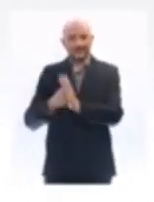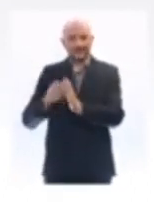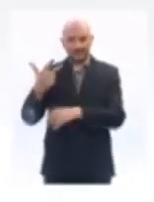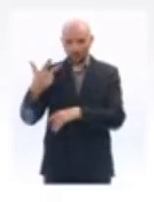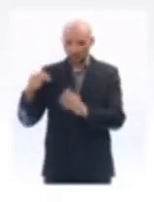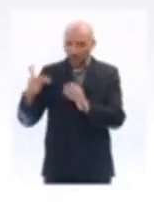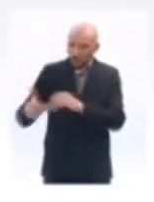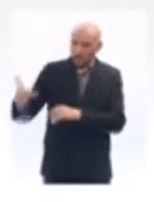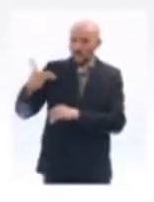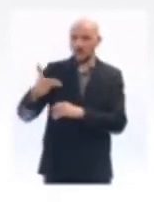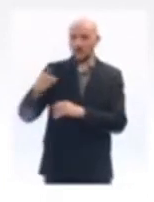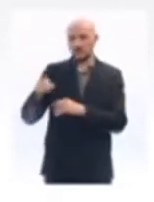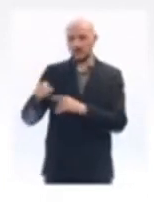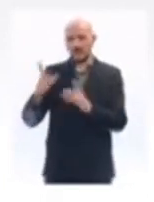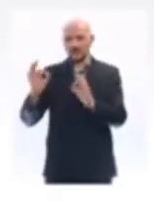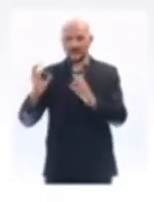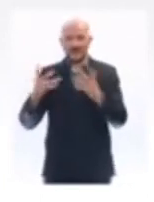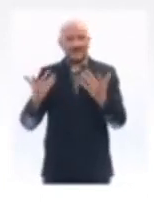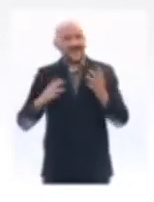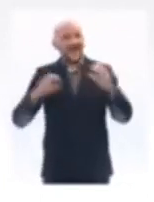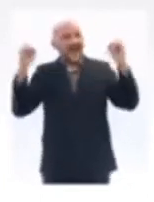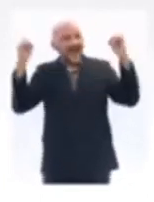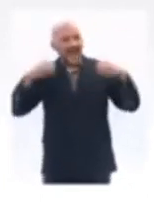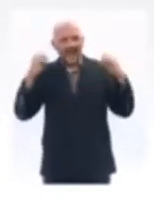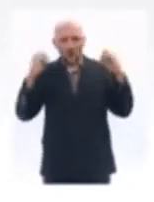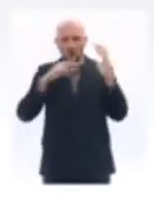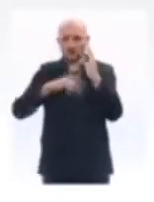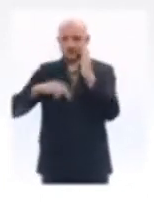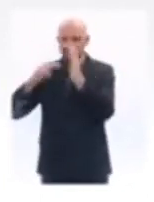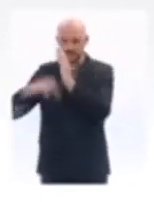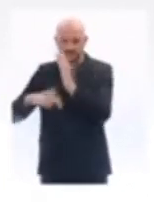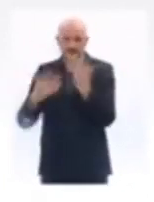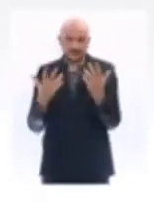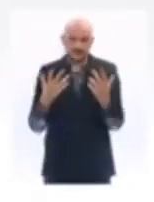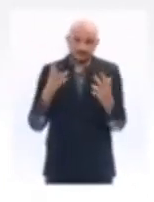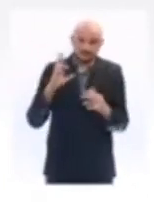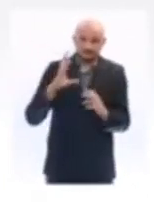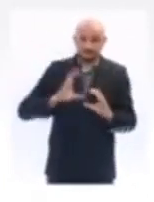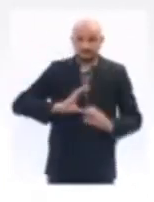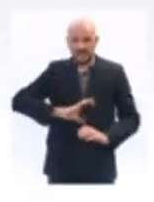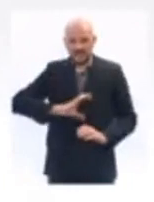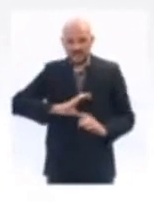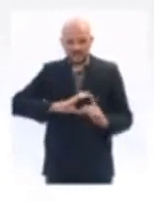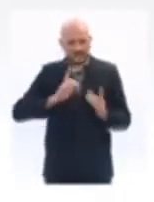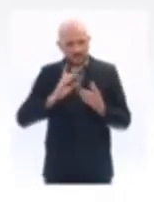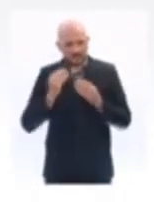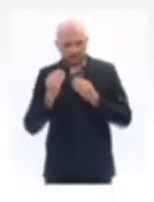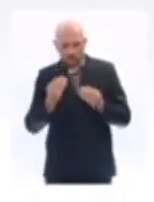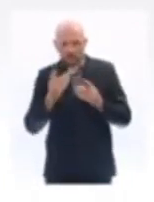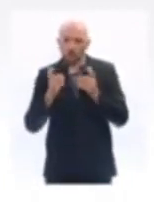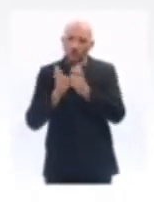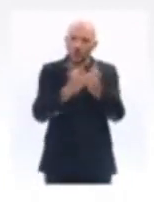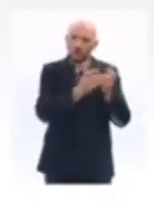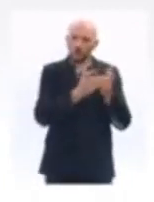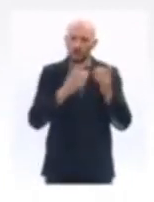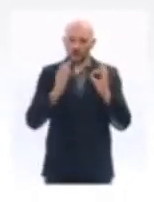strict, souvenez-vous des critiques que nous entendions aussi, des difficultés concrètes que cela posait, et que nous